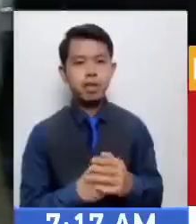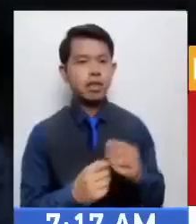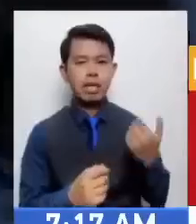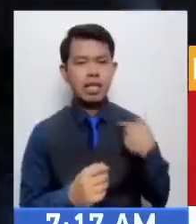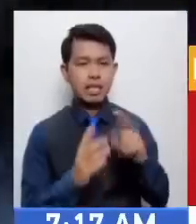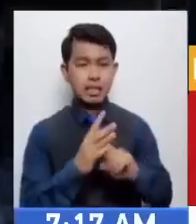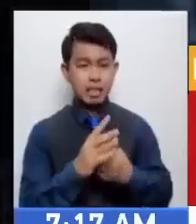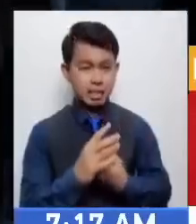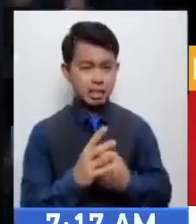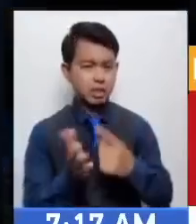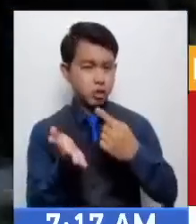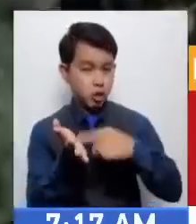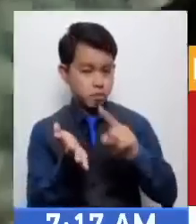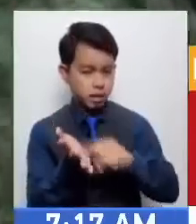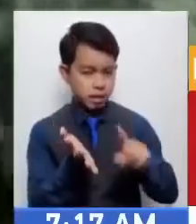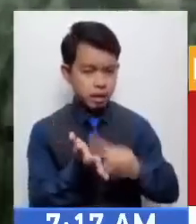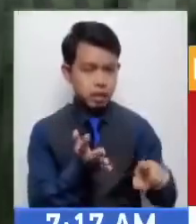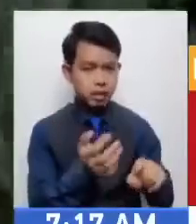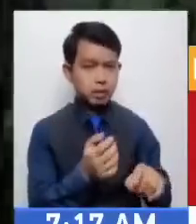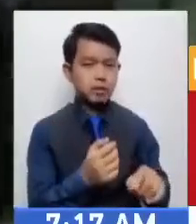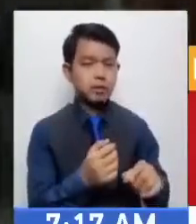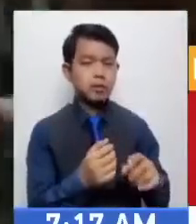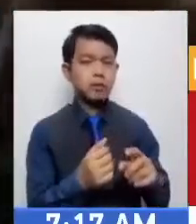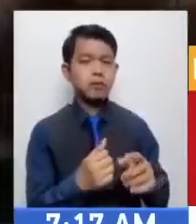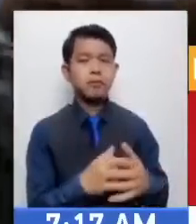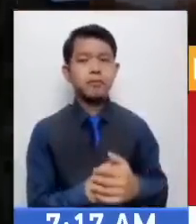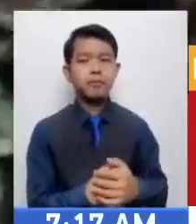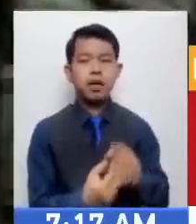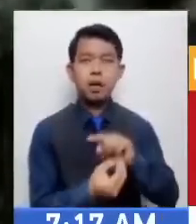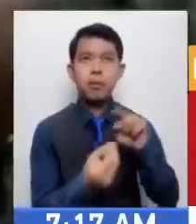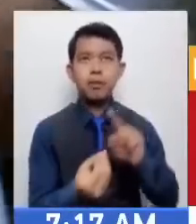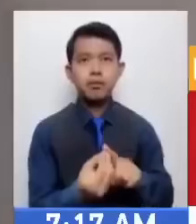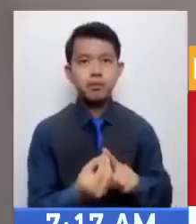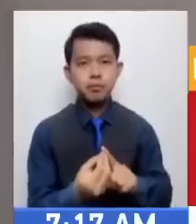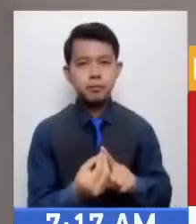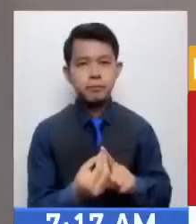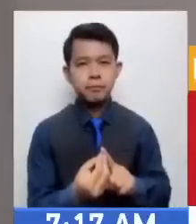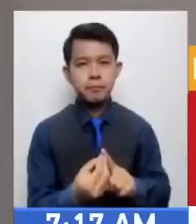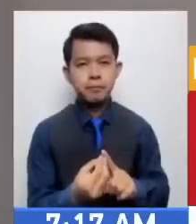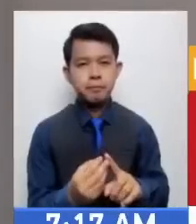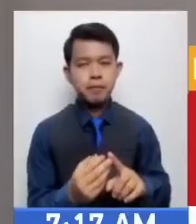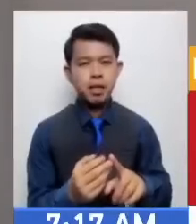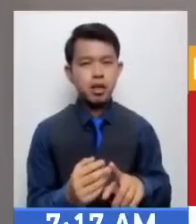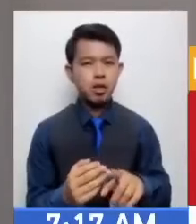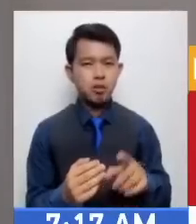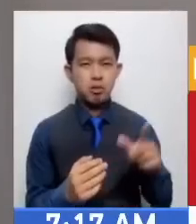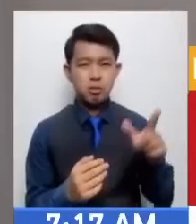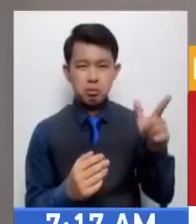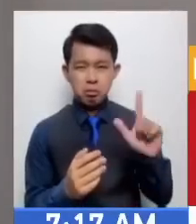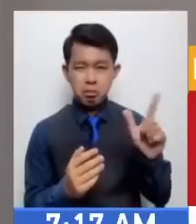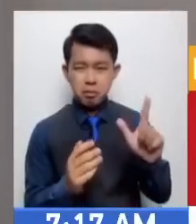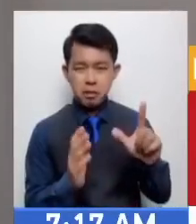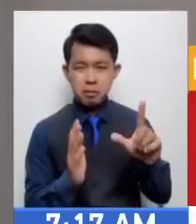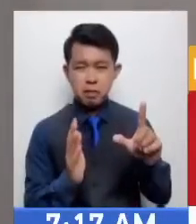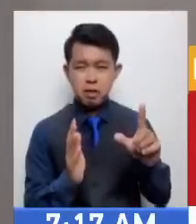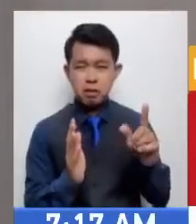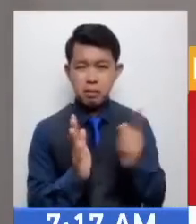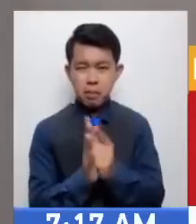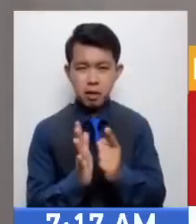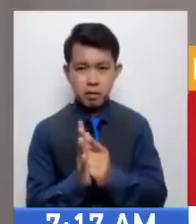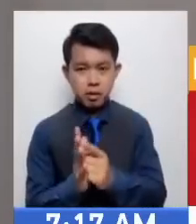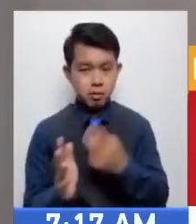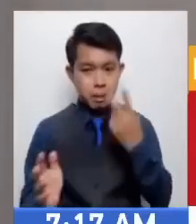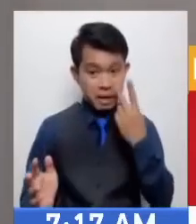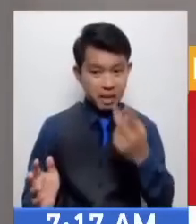investigation. Ito pong isang tungkol sa mga illegal firearms and explosives na di umano'y nakita sa kanyang mga